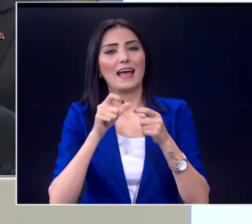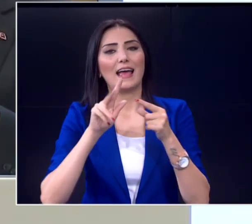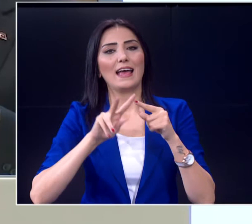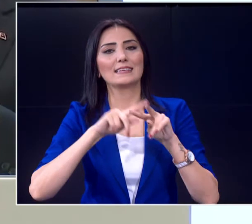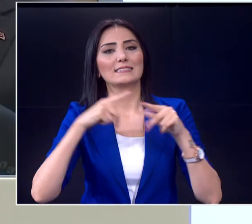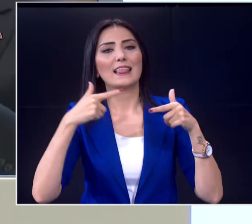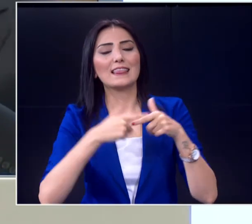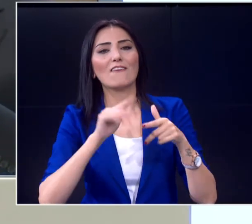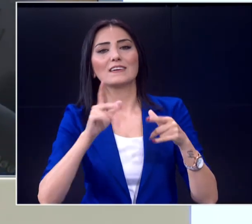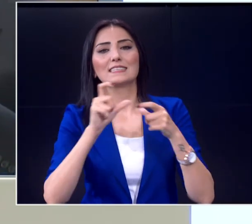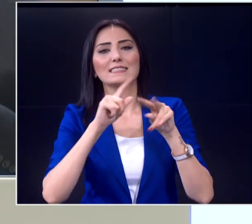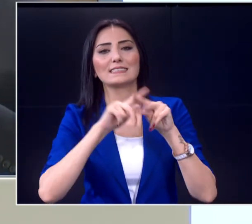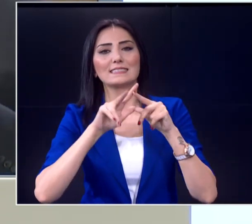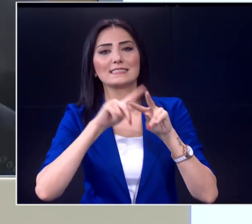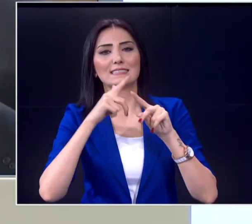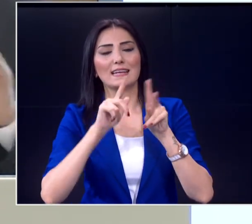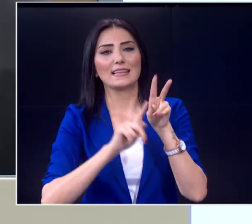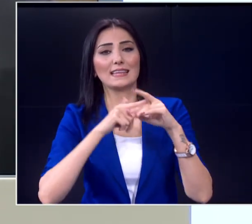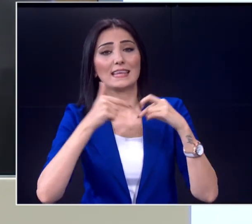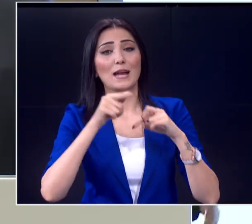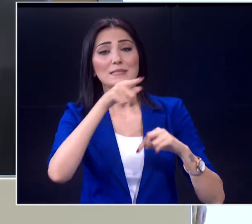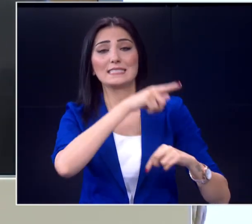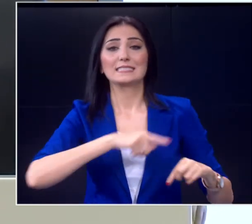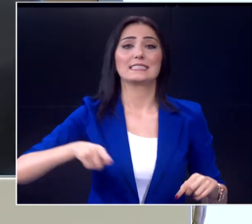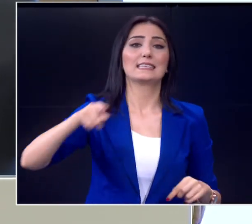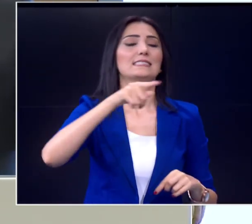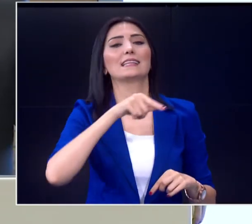esnafımızla, sanatkarımızla, sizlerle